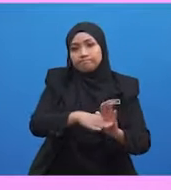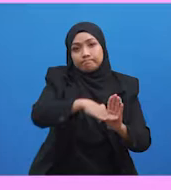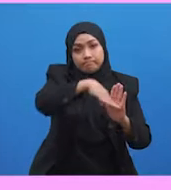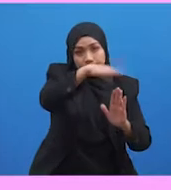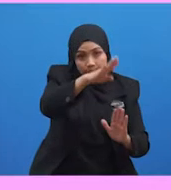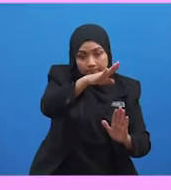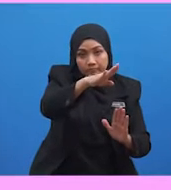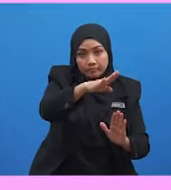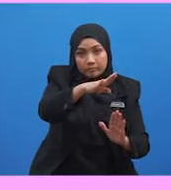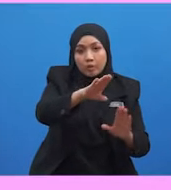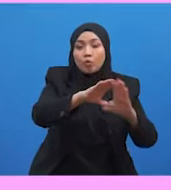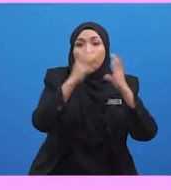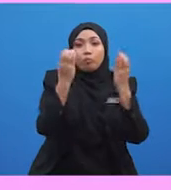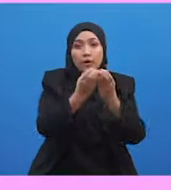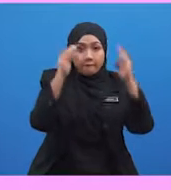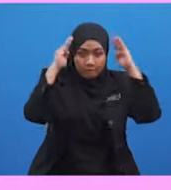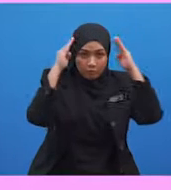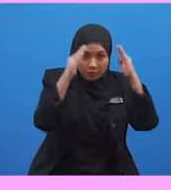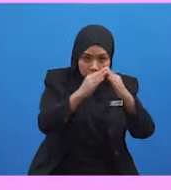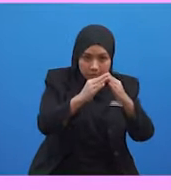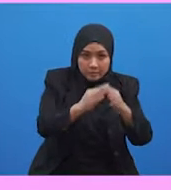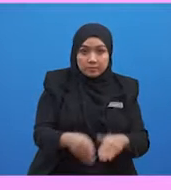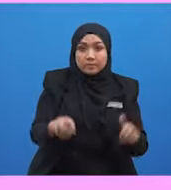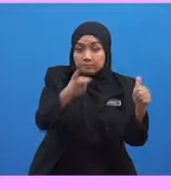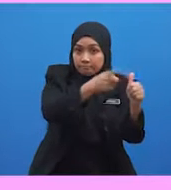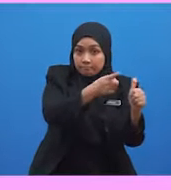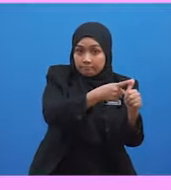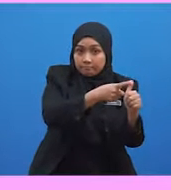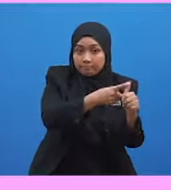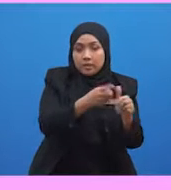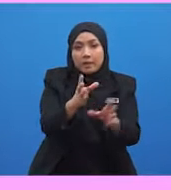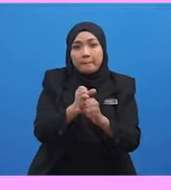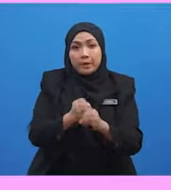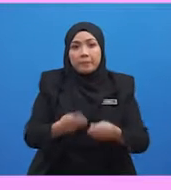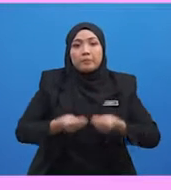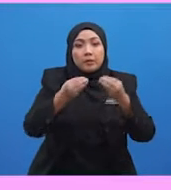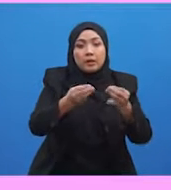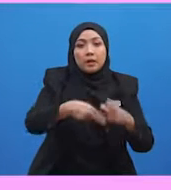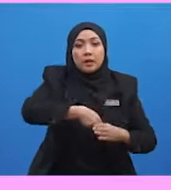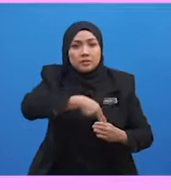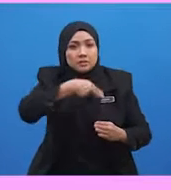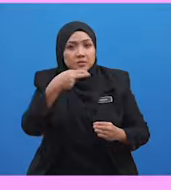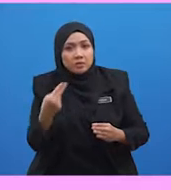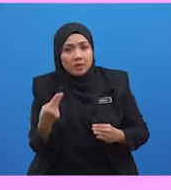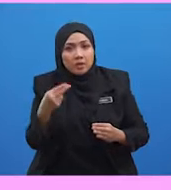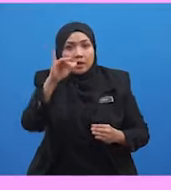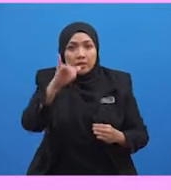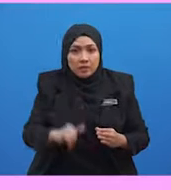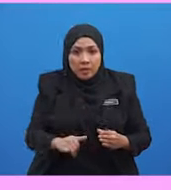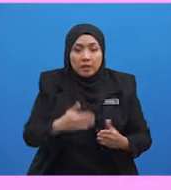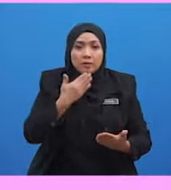ialah dapat memberikan hasil yang terbaik jika ahli kumpulan saling